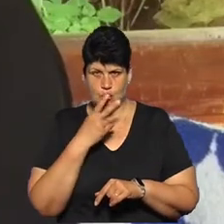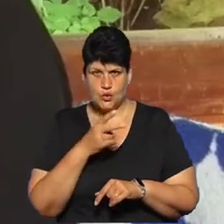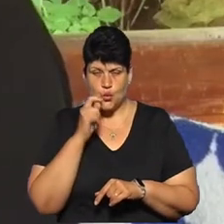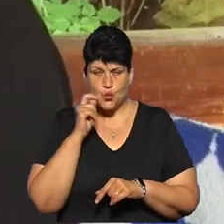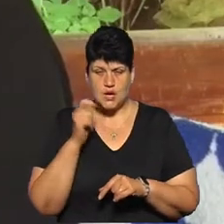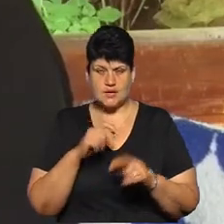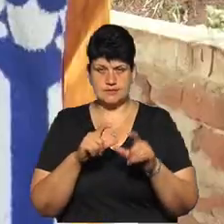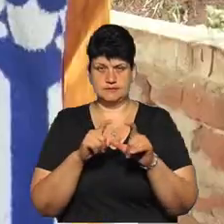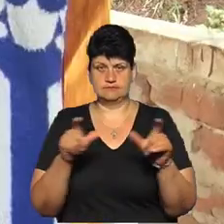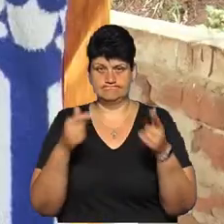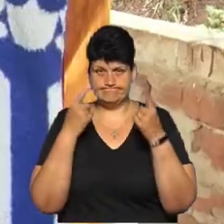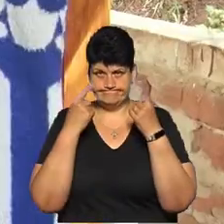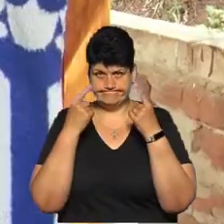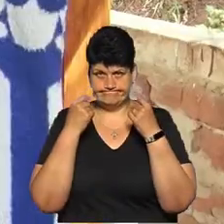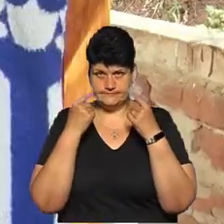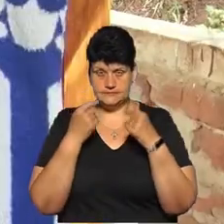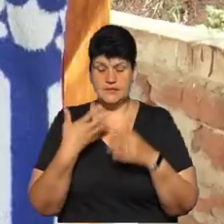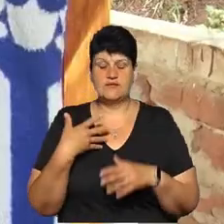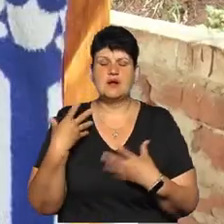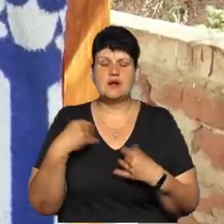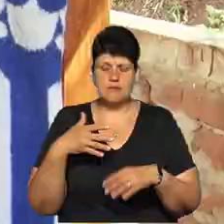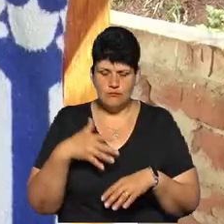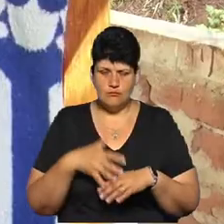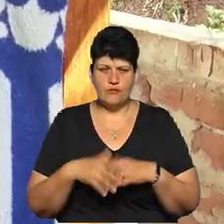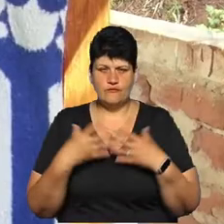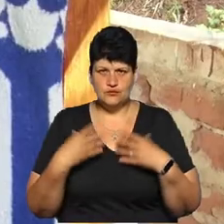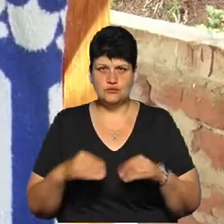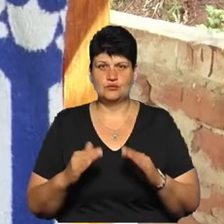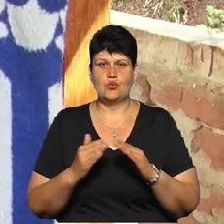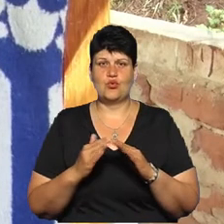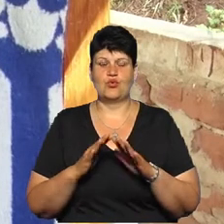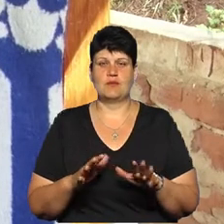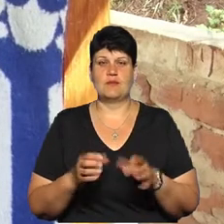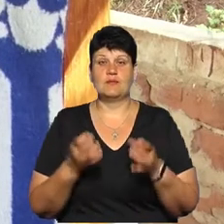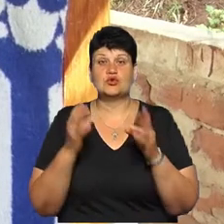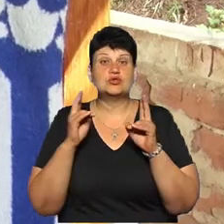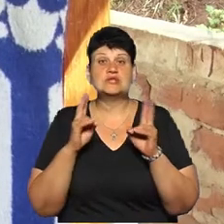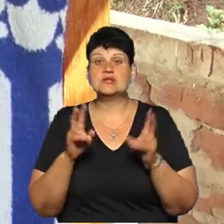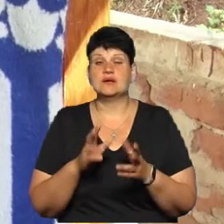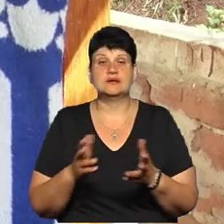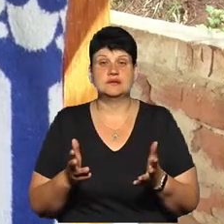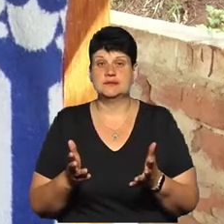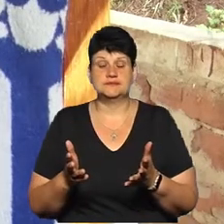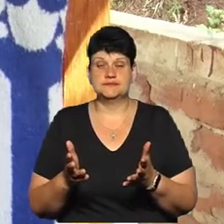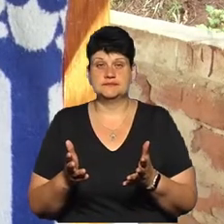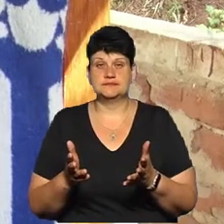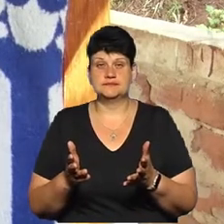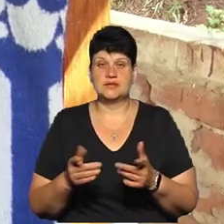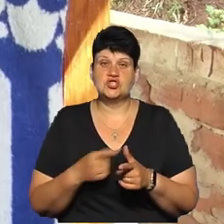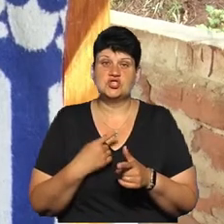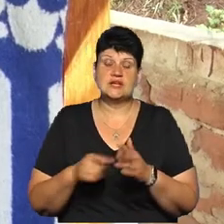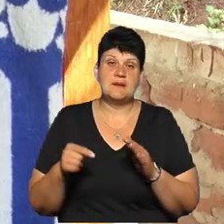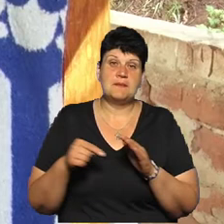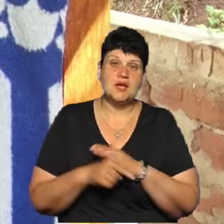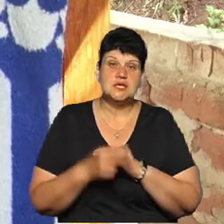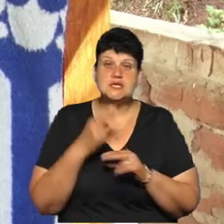каже, розплакалась. І ми вже поняли, що ми вже вдома. Просто не знали, що робити. Чи вибігати їм руки